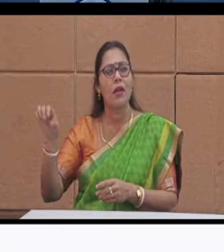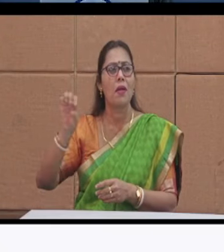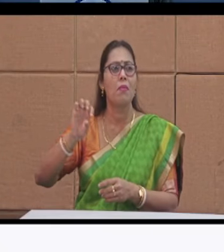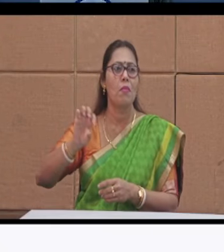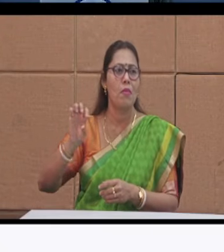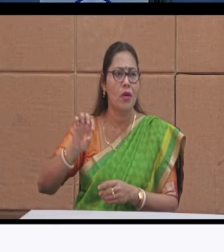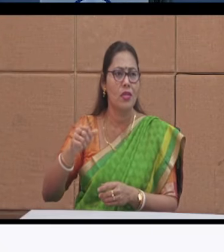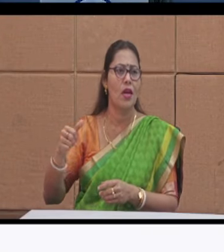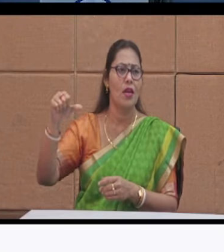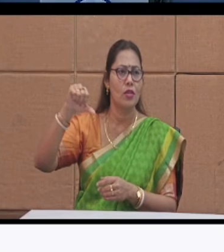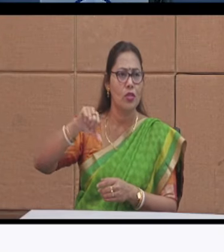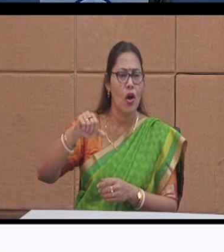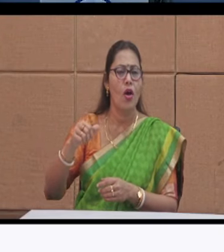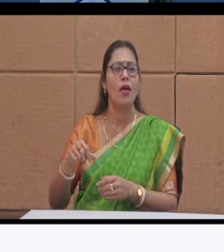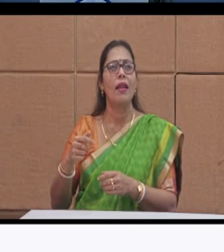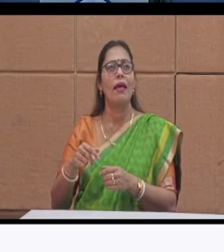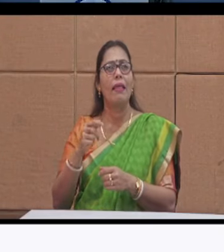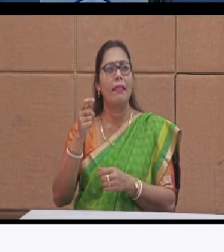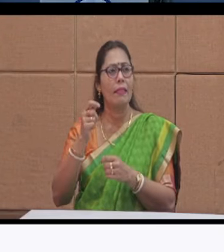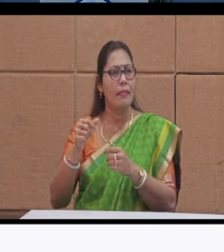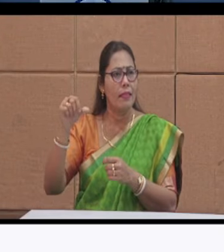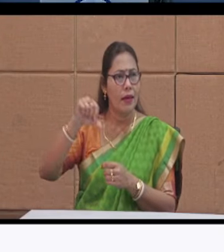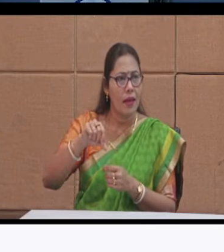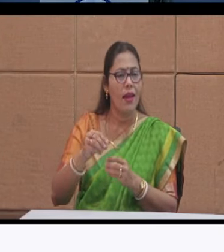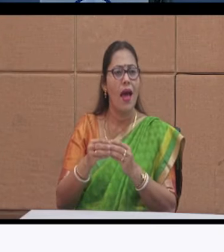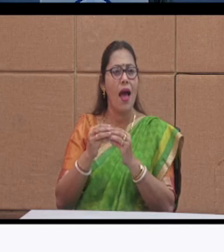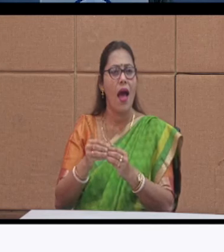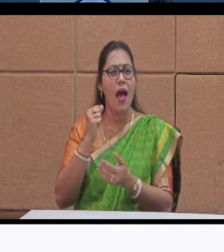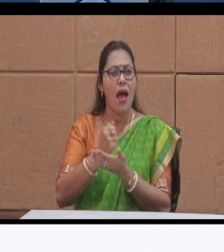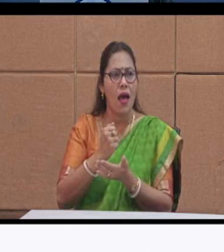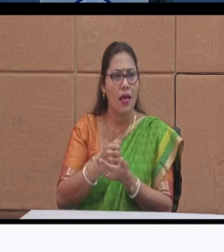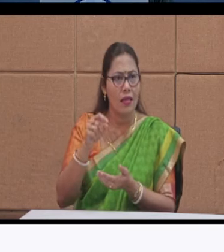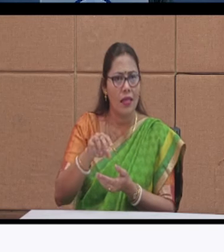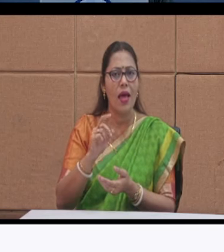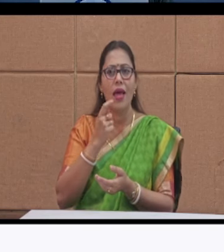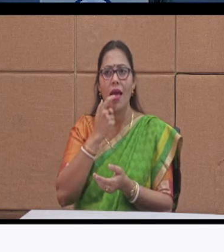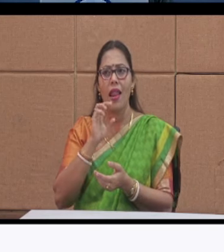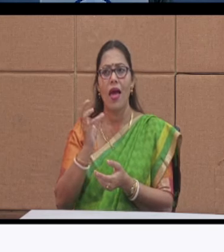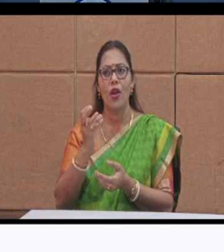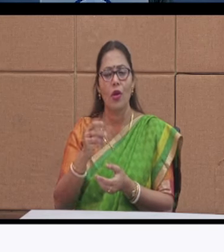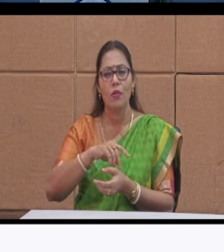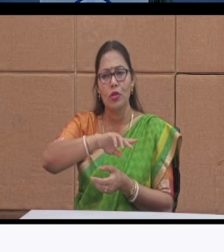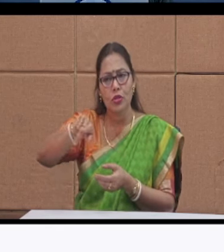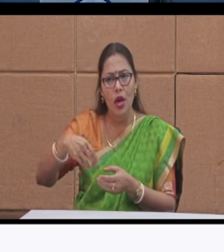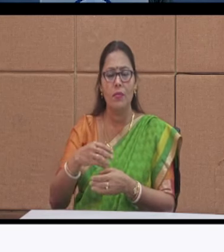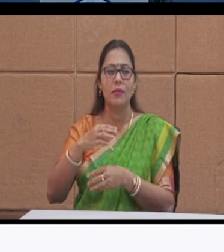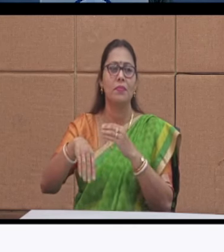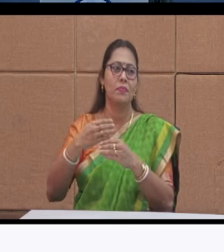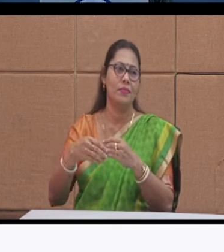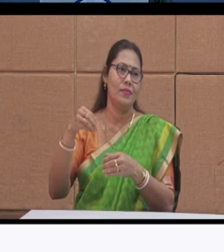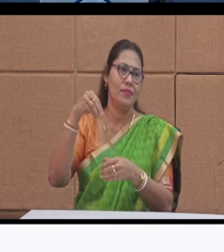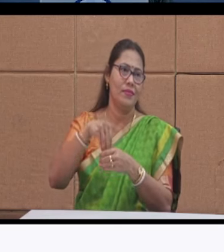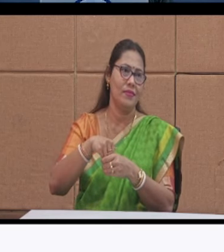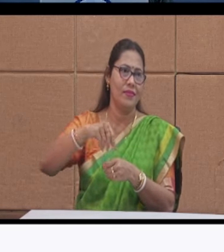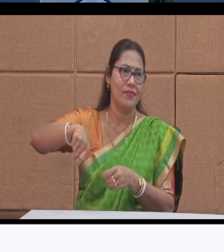রকমের মসলা পেঁয়াজ রসুন আদা টমেটো মেশাতে হয়